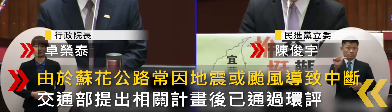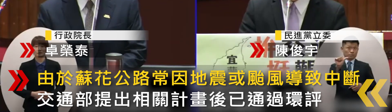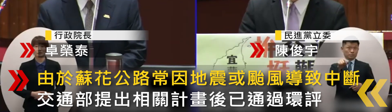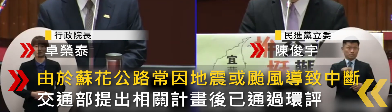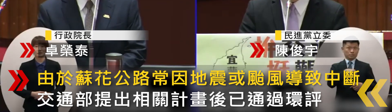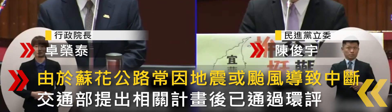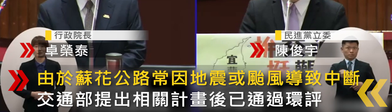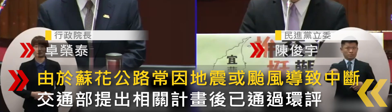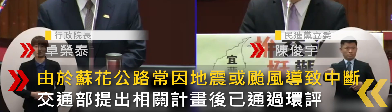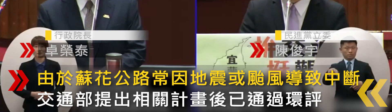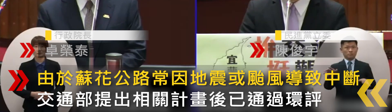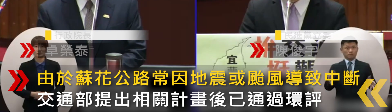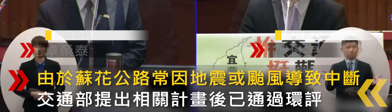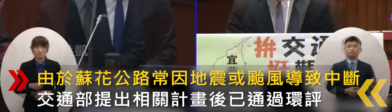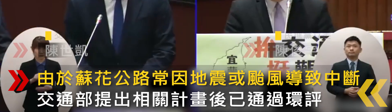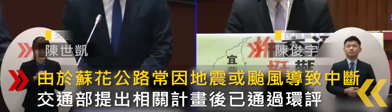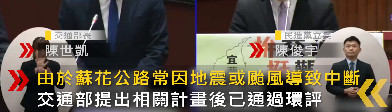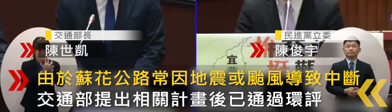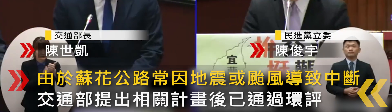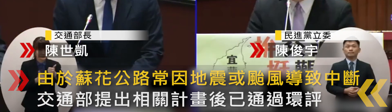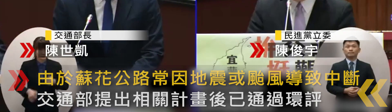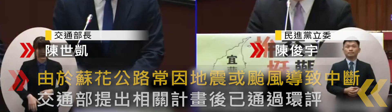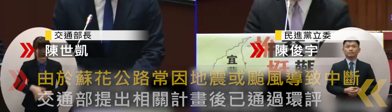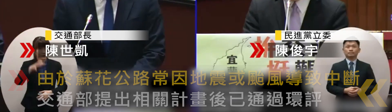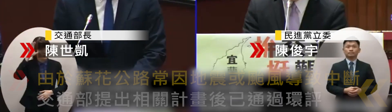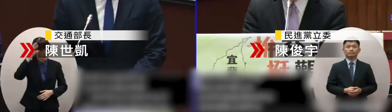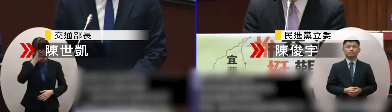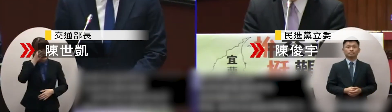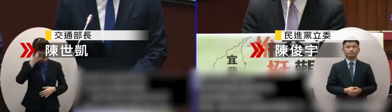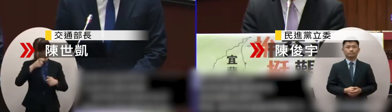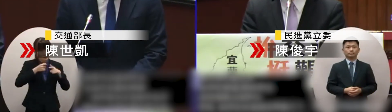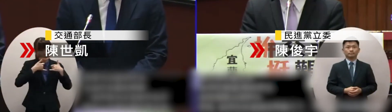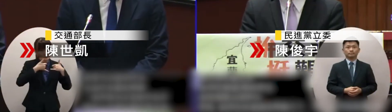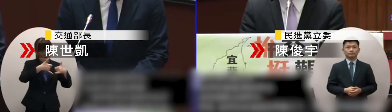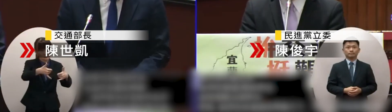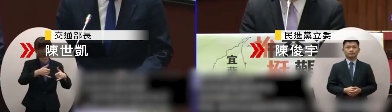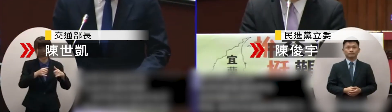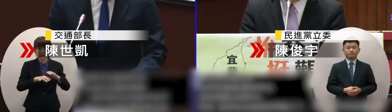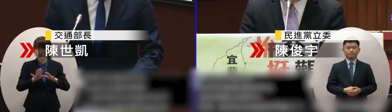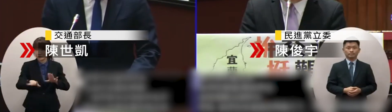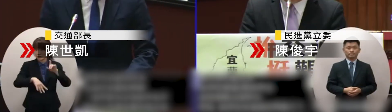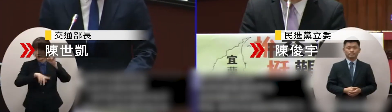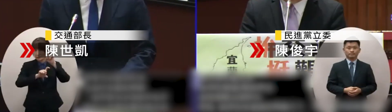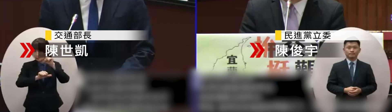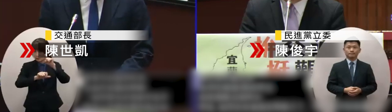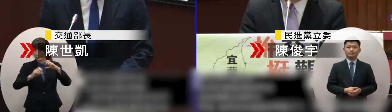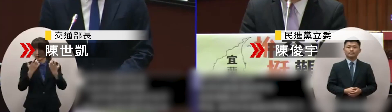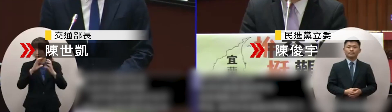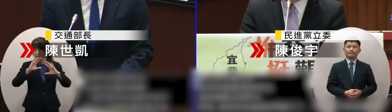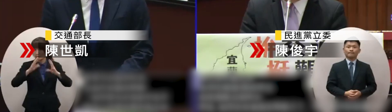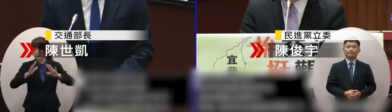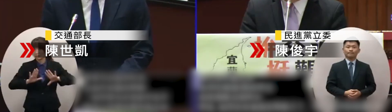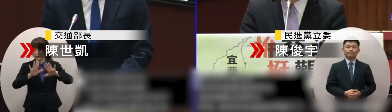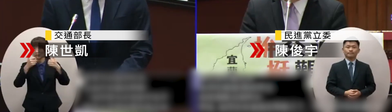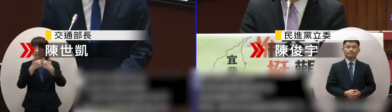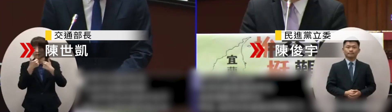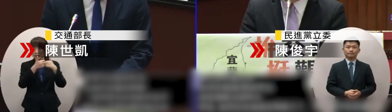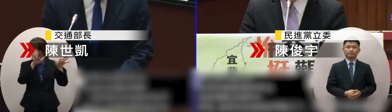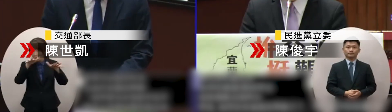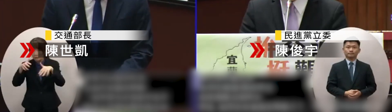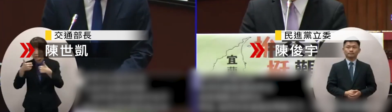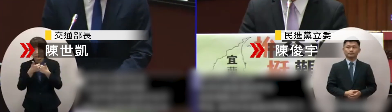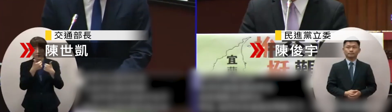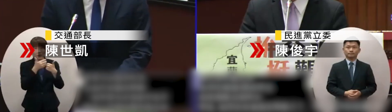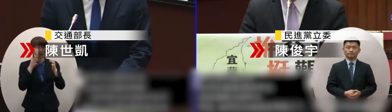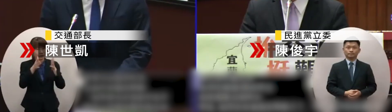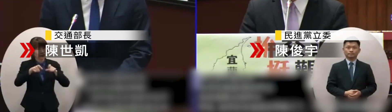我们目前进度到哪里了？ 苏花安的部分在10月15号，国发会有召开会议，那也予以